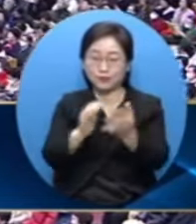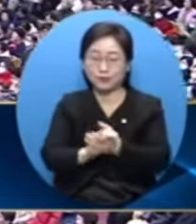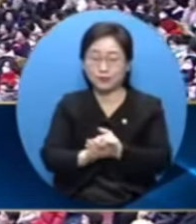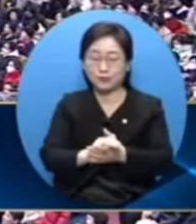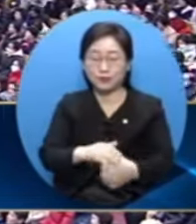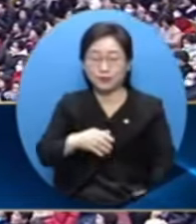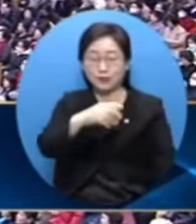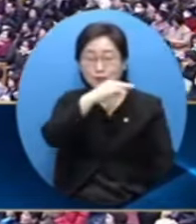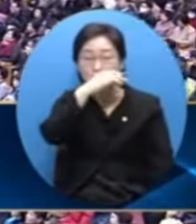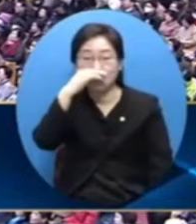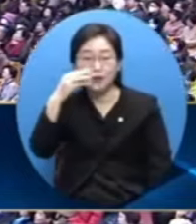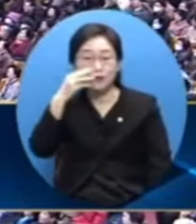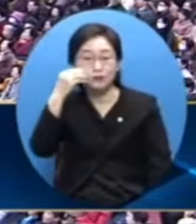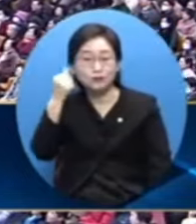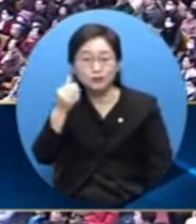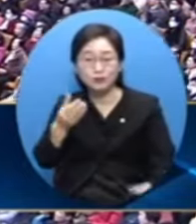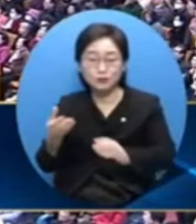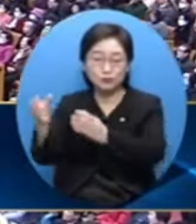향유를 부은 여인.